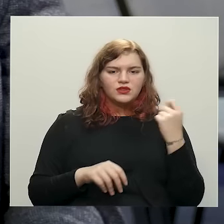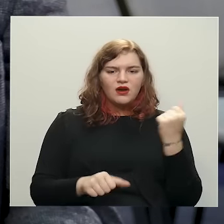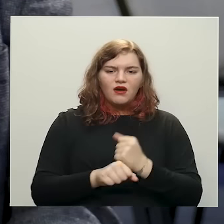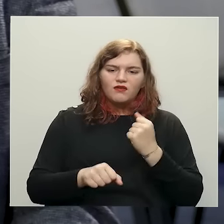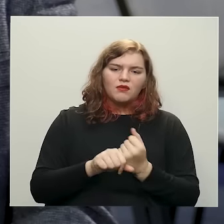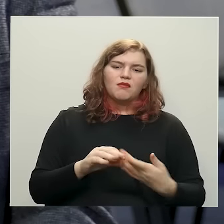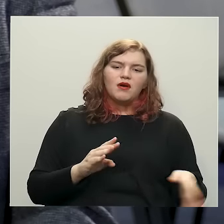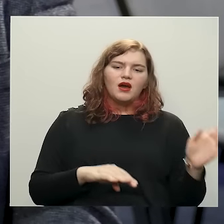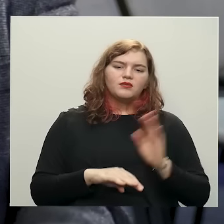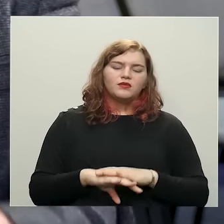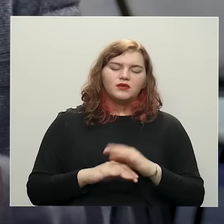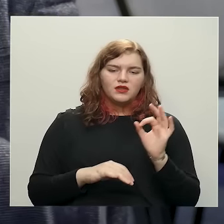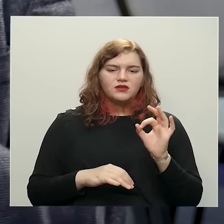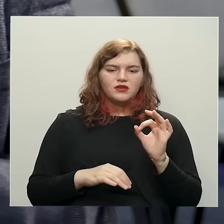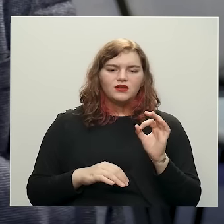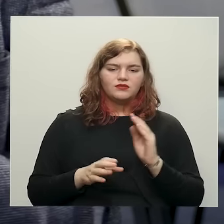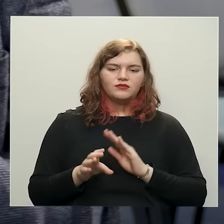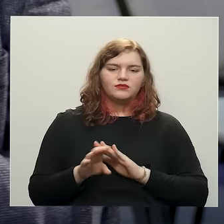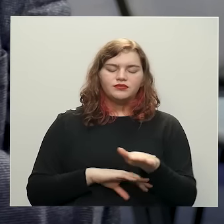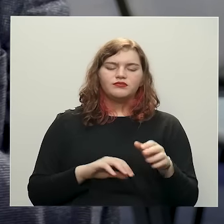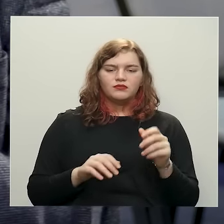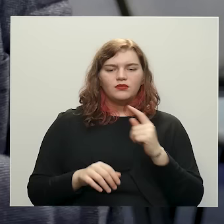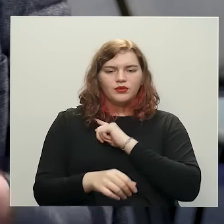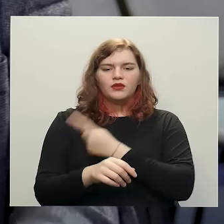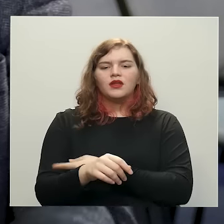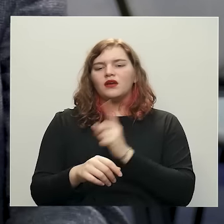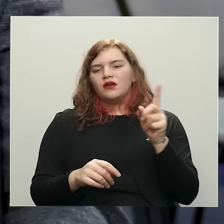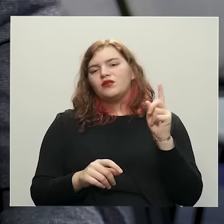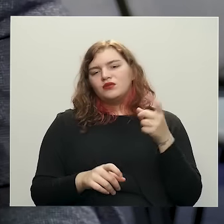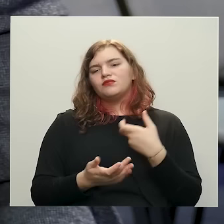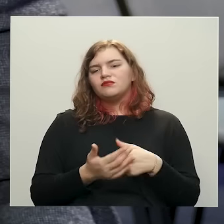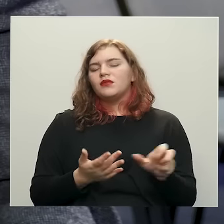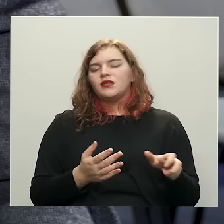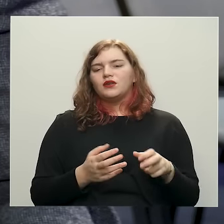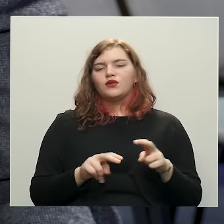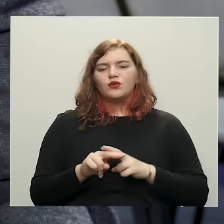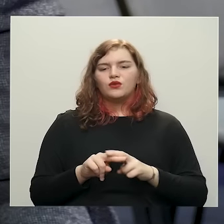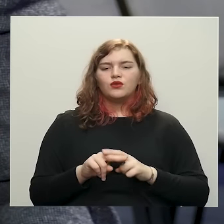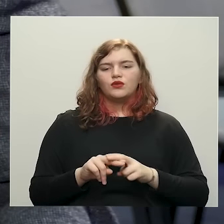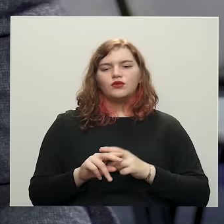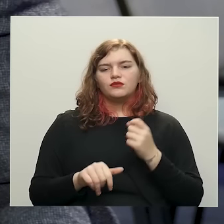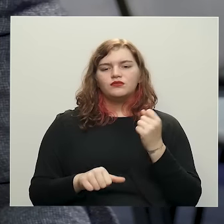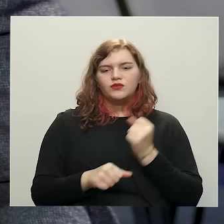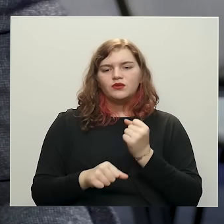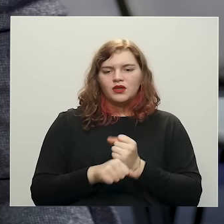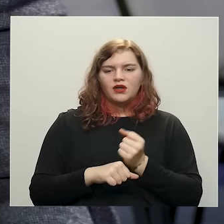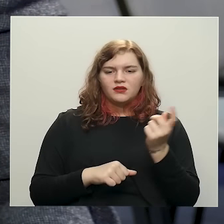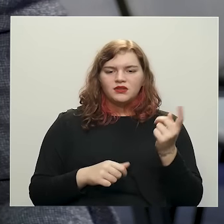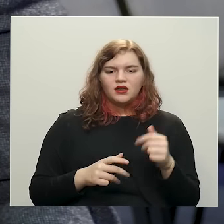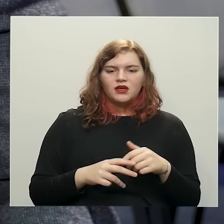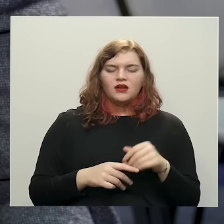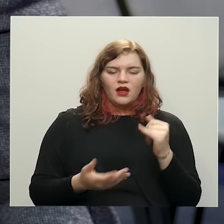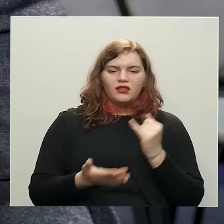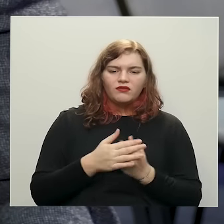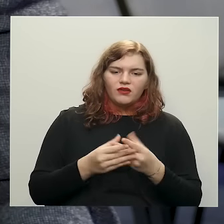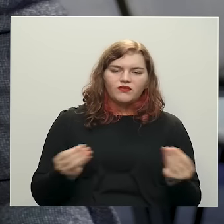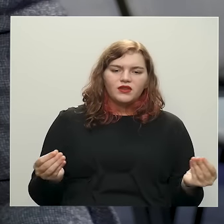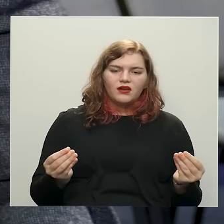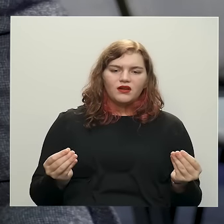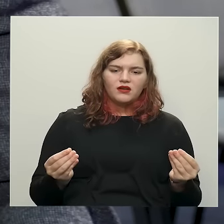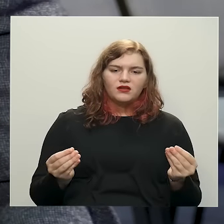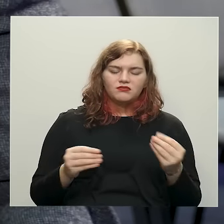făcut de la zero să arate puterea Lui și să arate felul cum lucrează El. Deci noi chiar a fost o